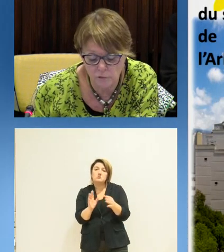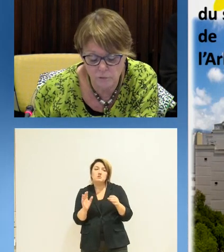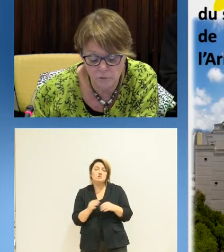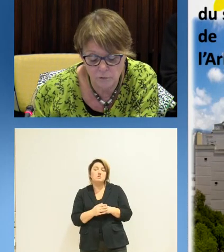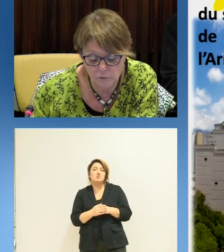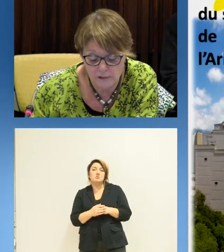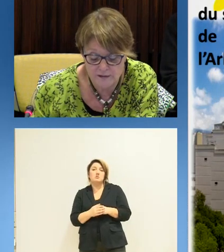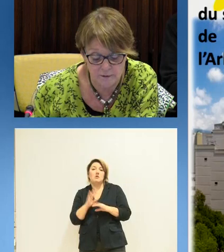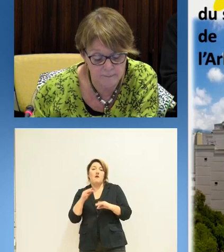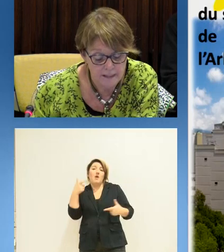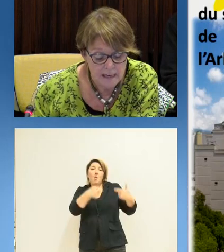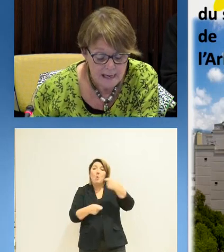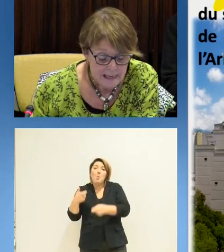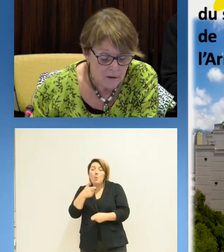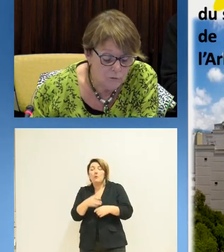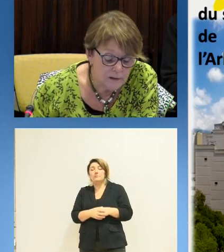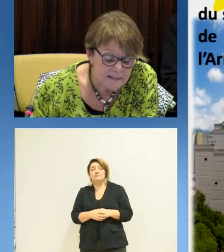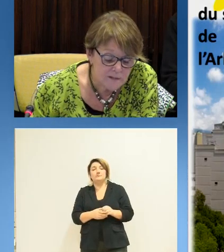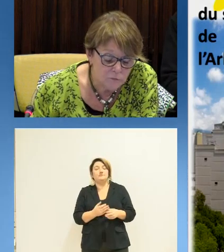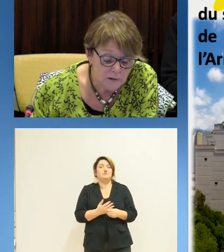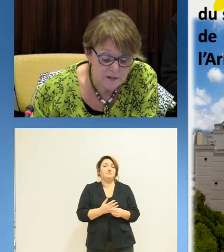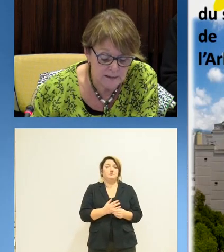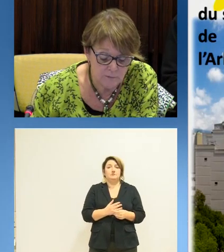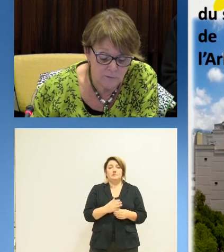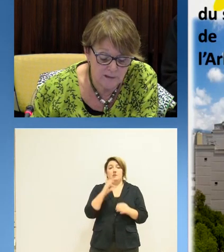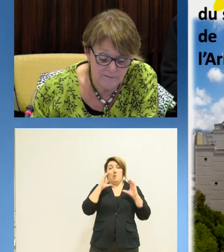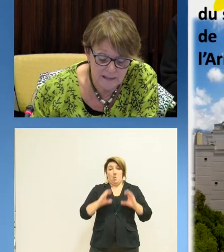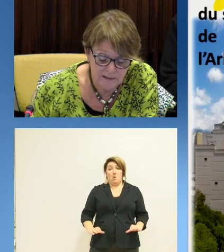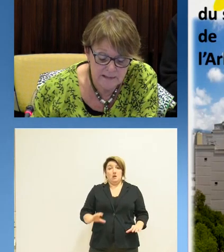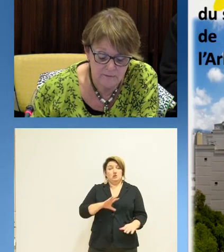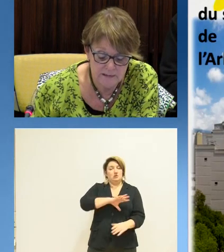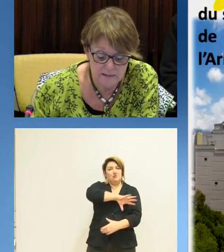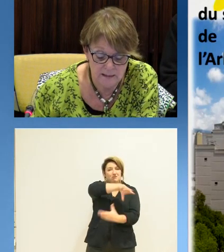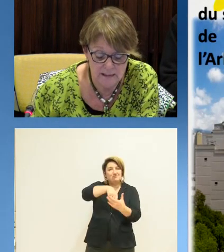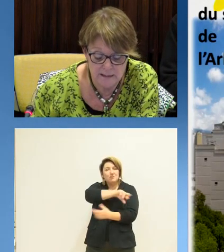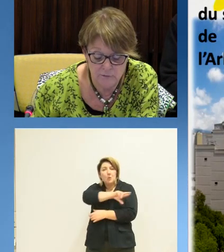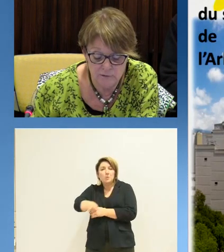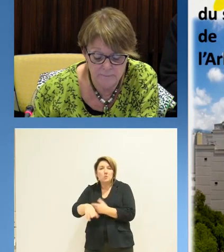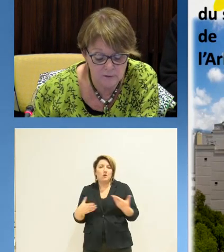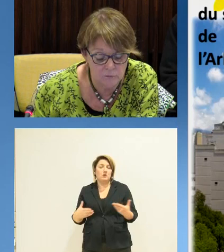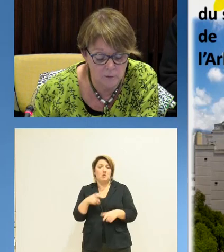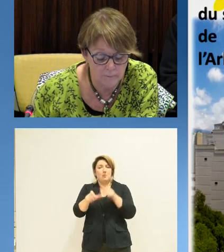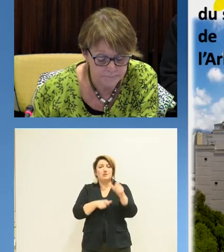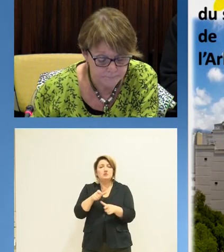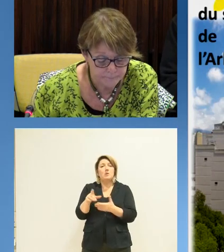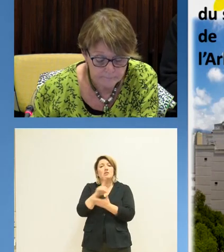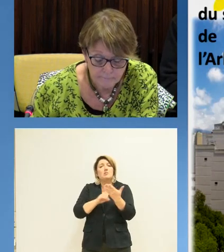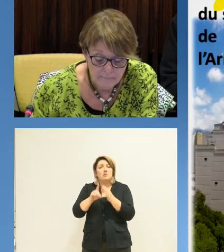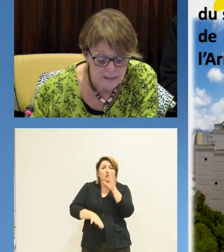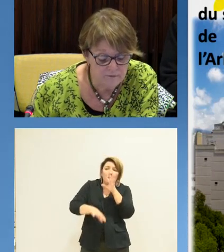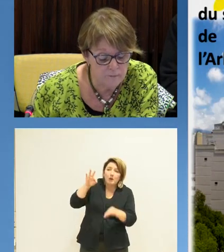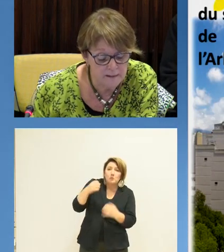sur le collège la relocalisation du collège est actuellement travailler avec les services d les élus du département